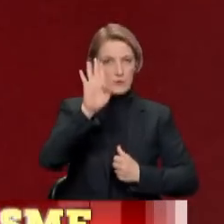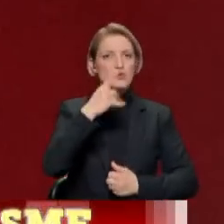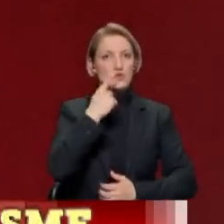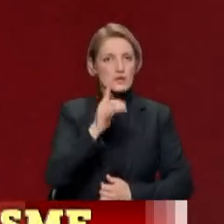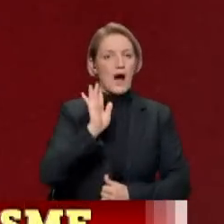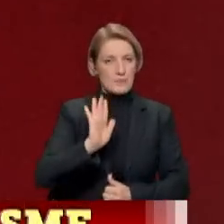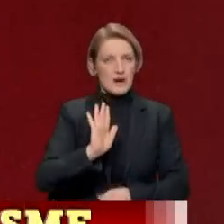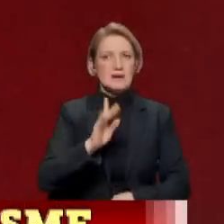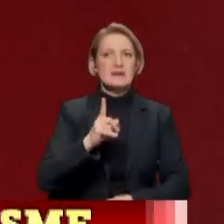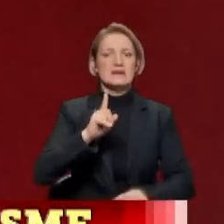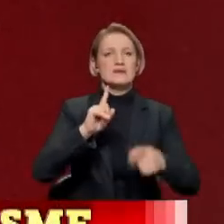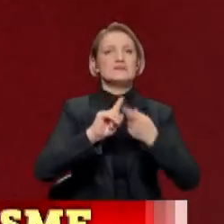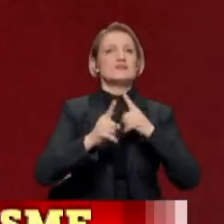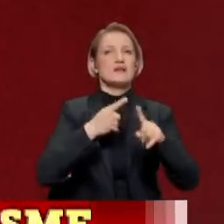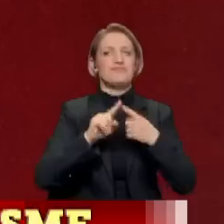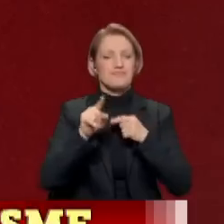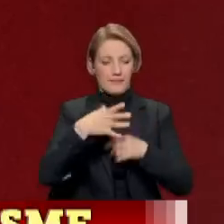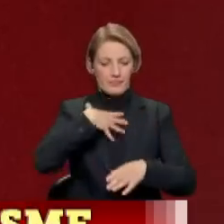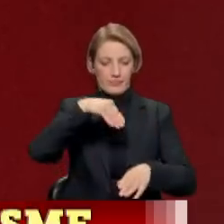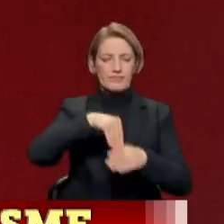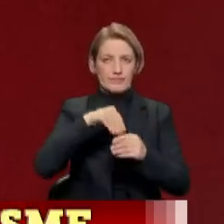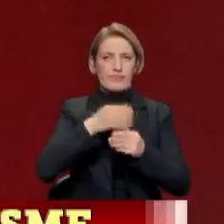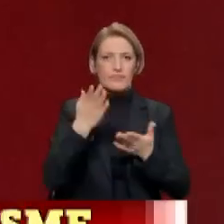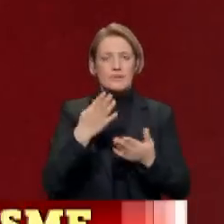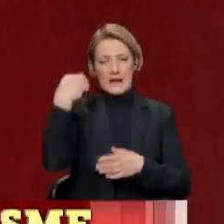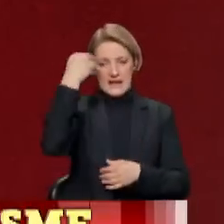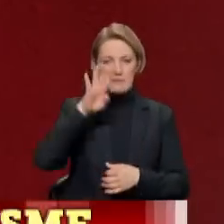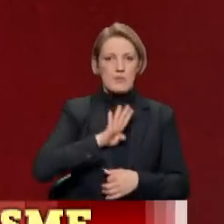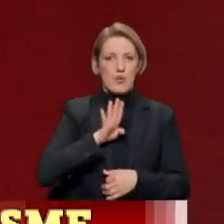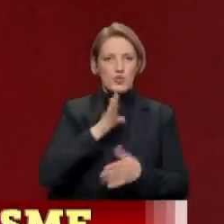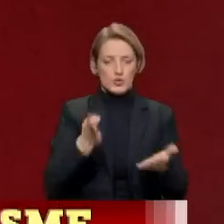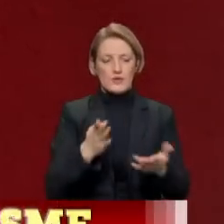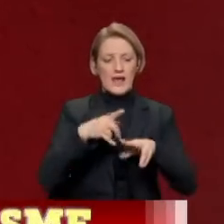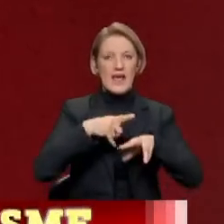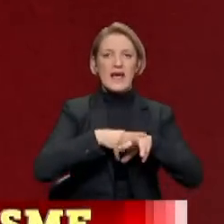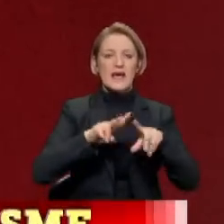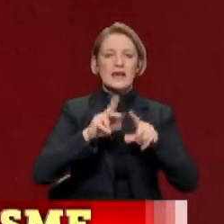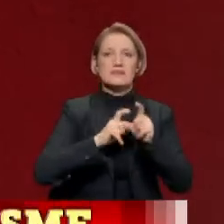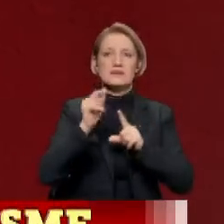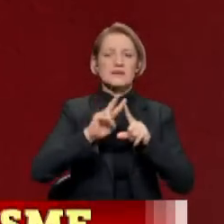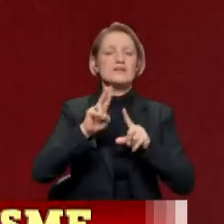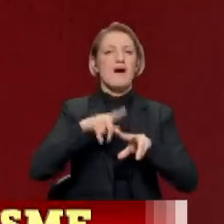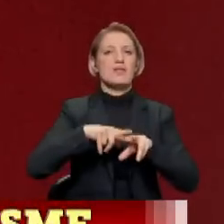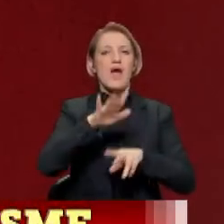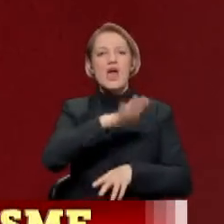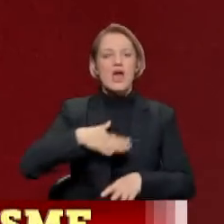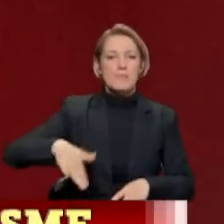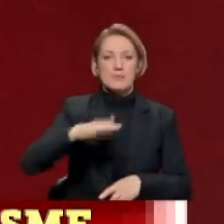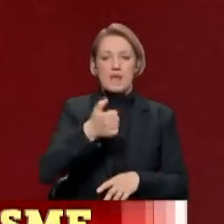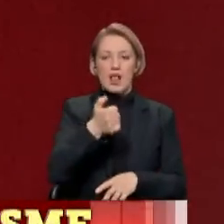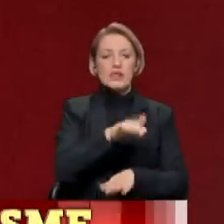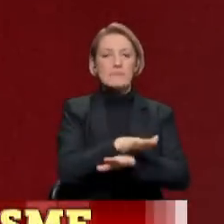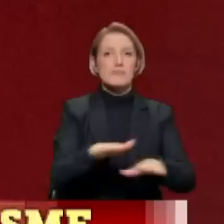ama siyasetin de bir hiyerarşisi vardır kendi içinde. Ekrem İmamoğlu da, Engin Altay da, hepimiz altılı